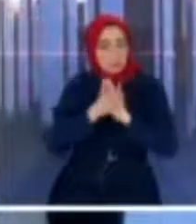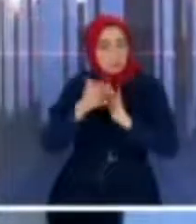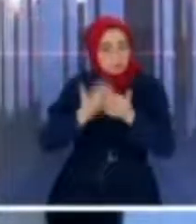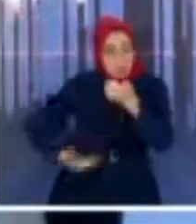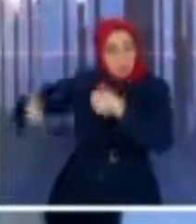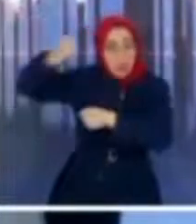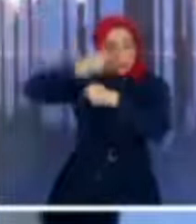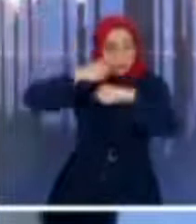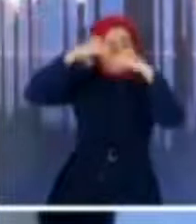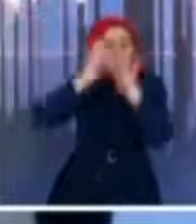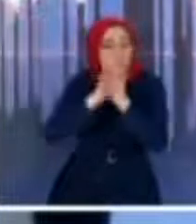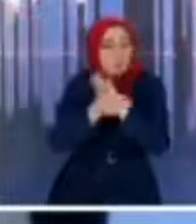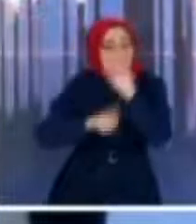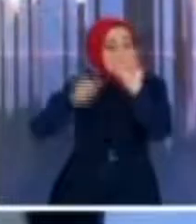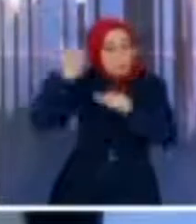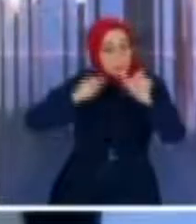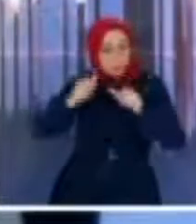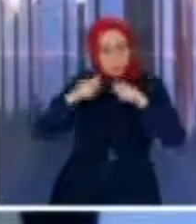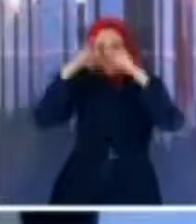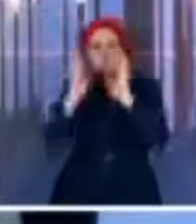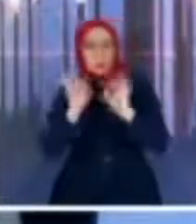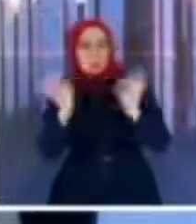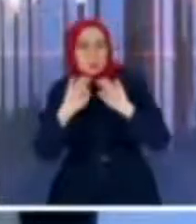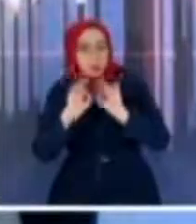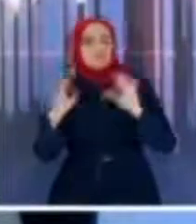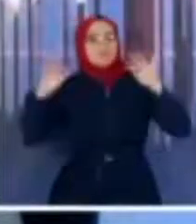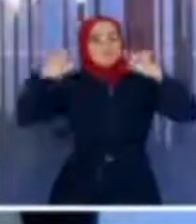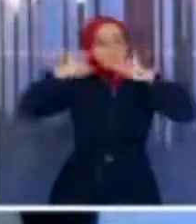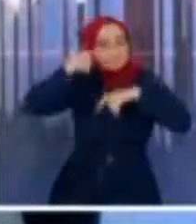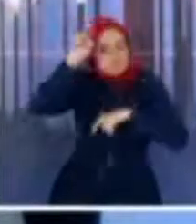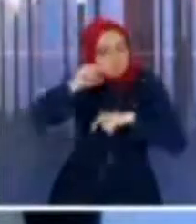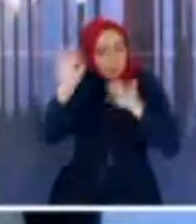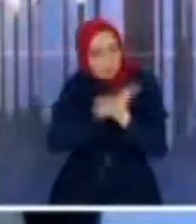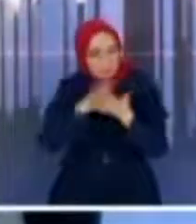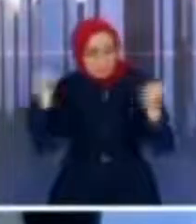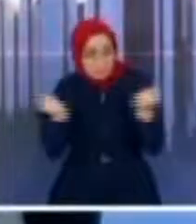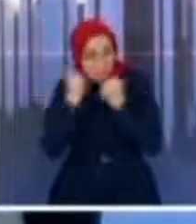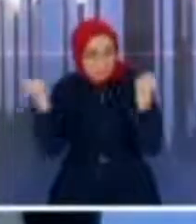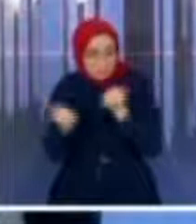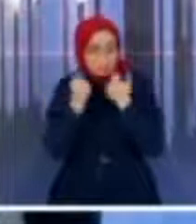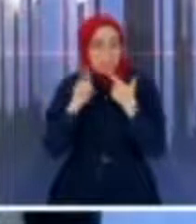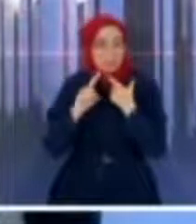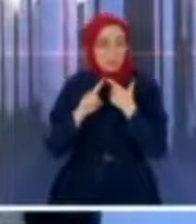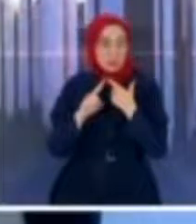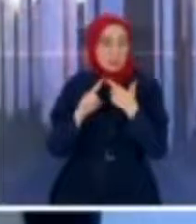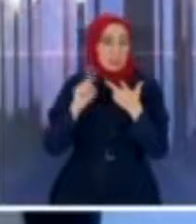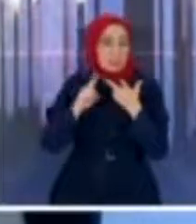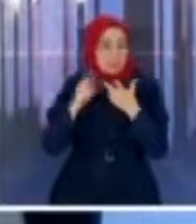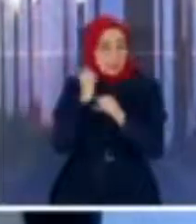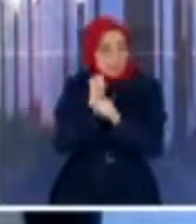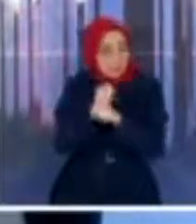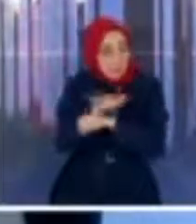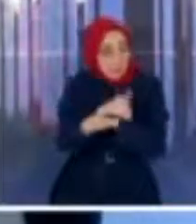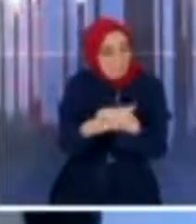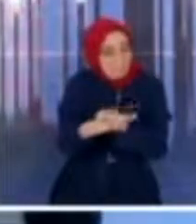دار الجمعيات باش الجمعيات اللي تحب تنشط وما عندهاش وين تنشط تنجم تنشط. زادة مبادرات تعنى بالتشغيل، تشغيل العاطلين عن